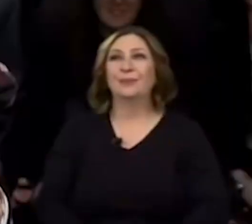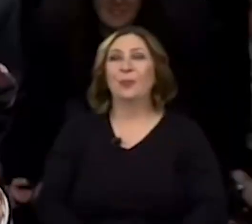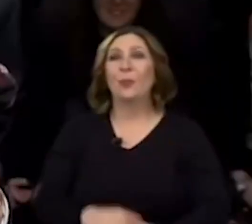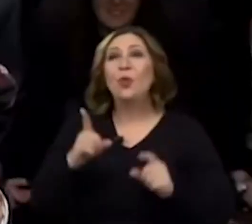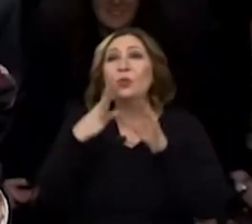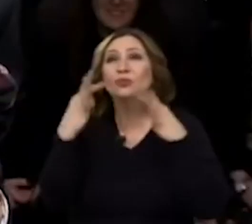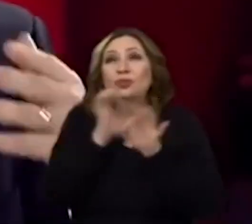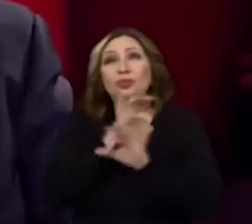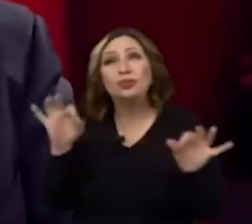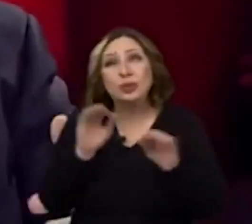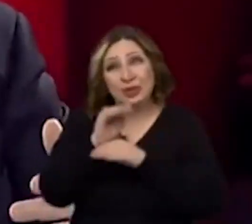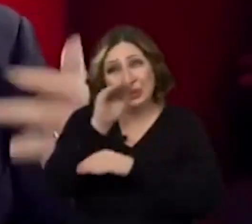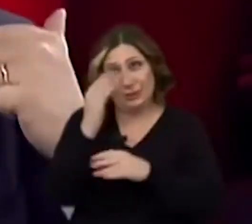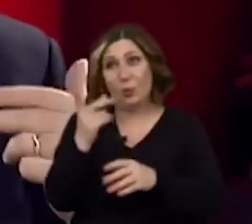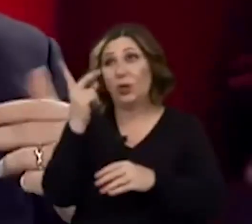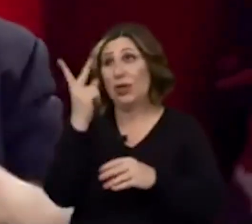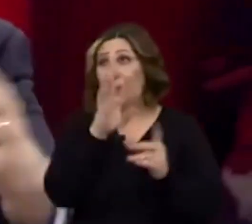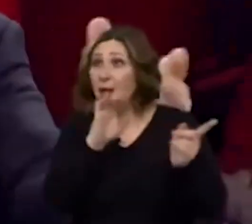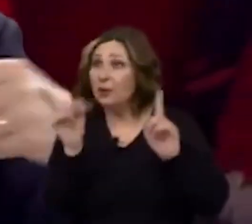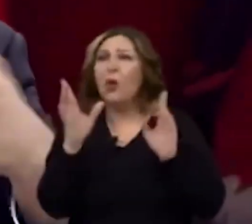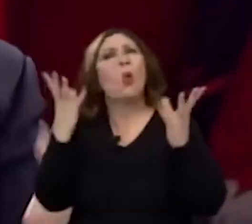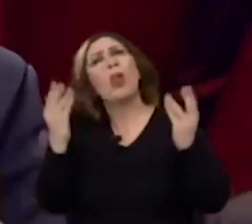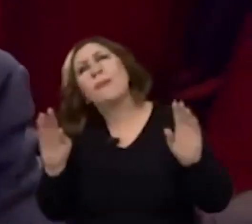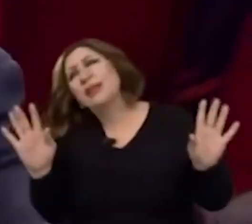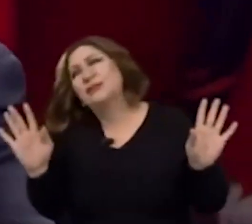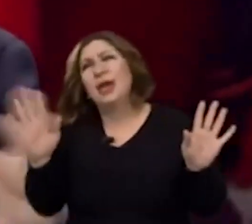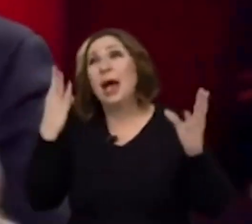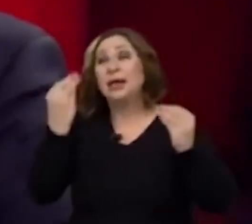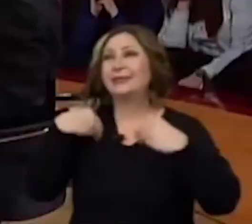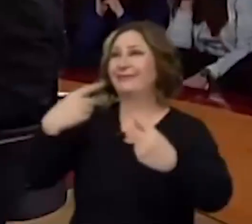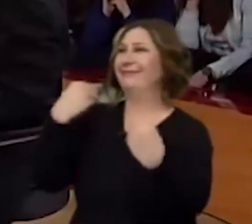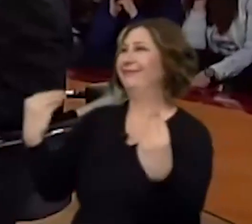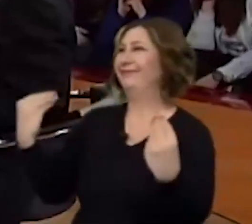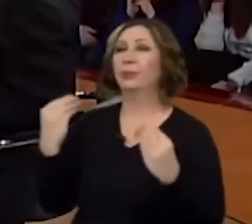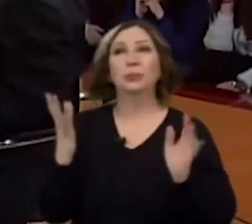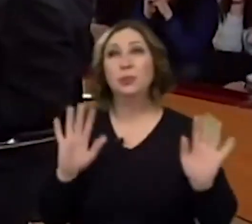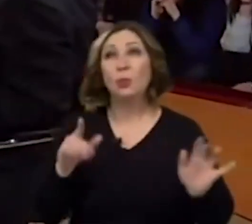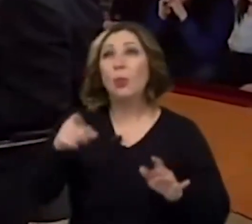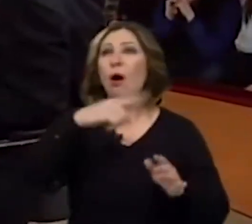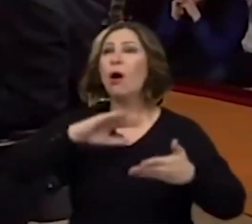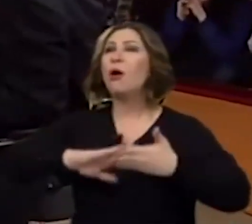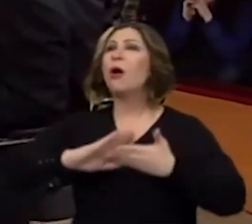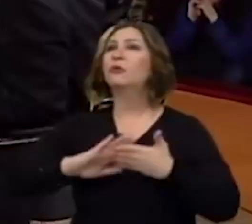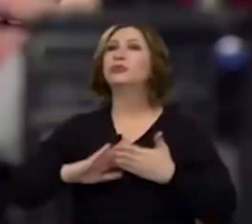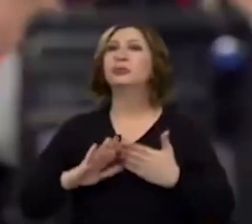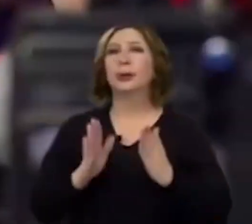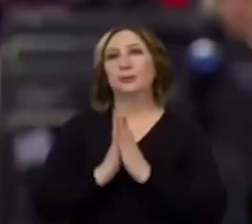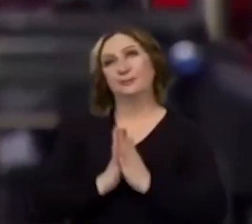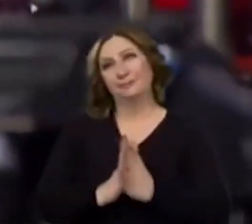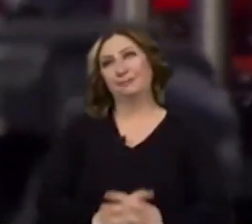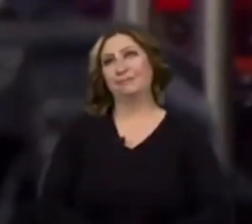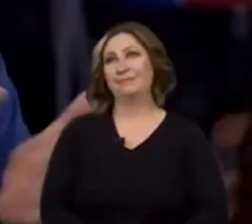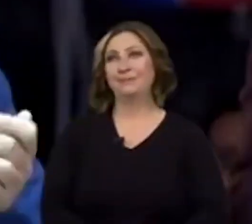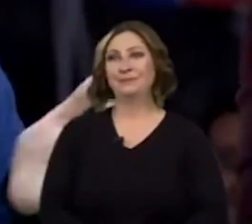Böyle mutsuzluk yaşadığım dönemler oldu o iki adamla. Olabilir, yani herkese iyi geçireceğim diye ama şimdi bu arkadaşlarla anorma, eğrisi doğrusunu